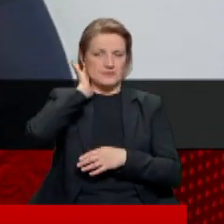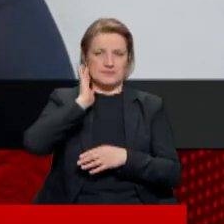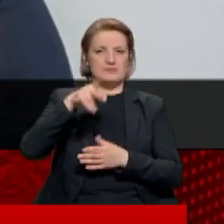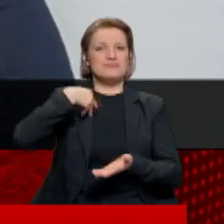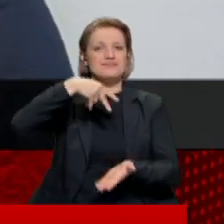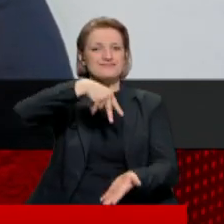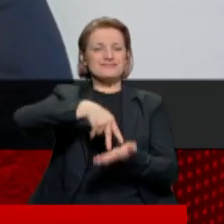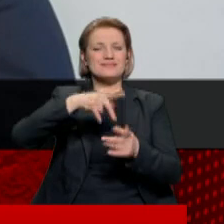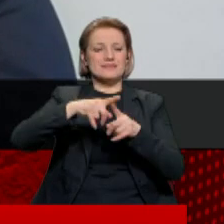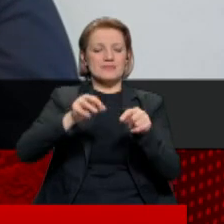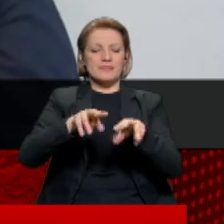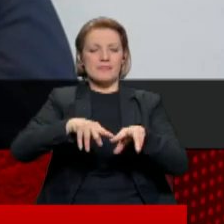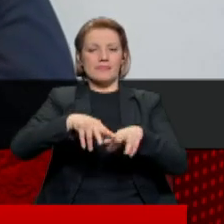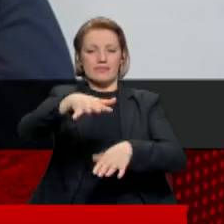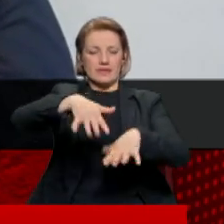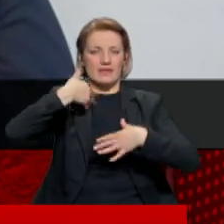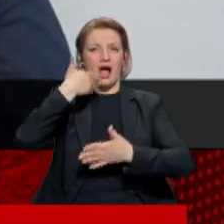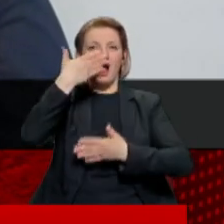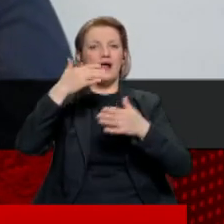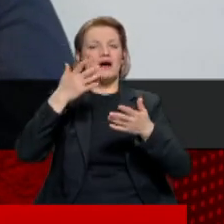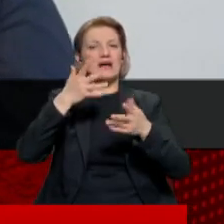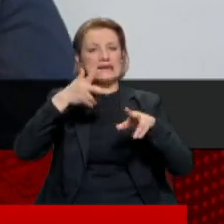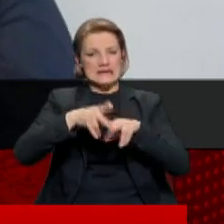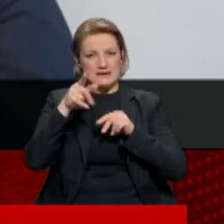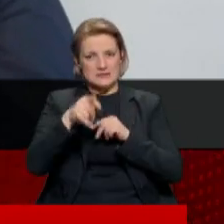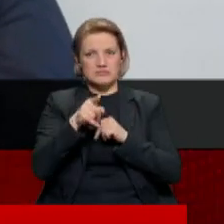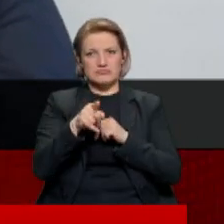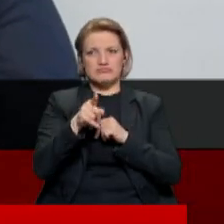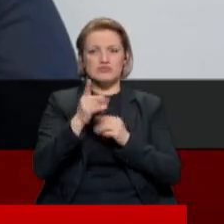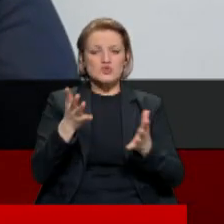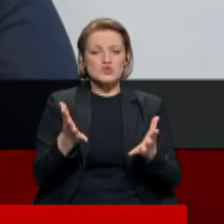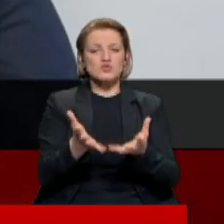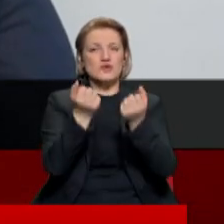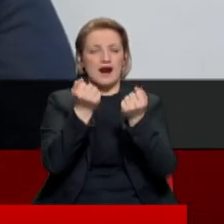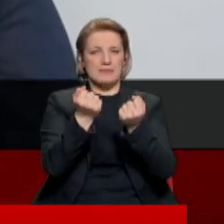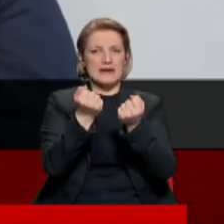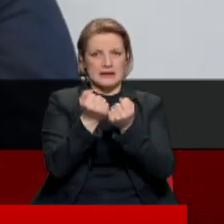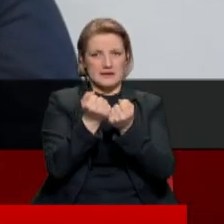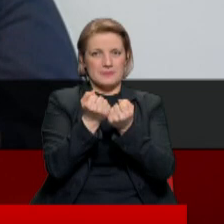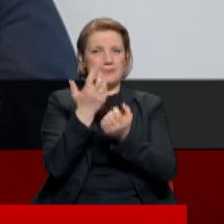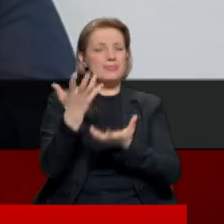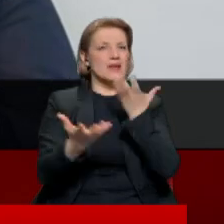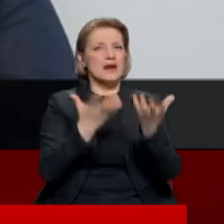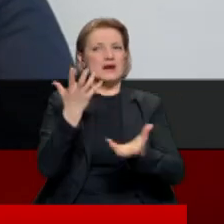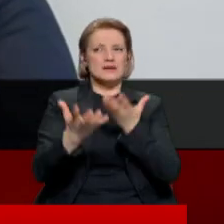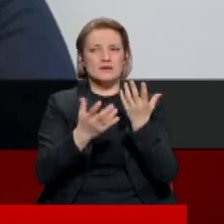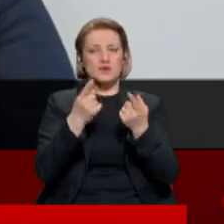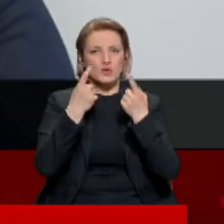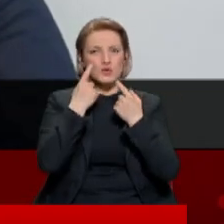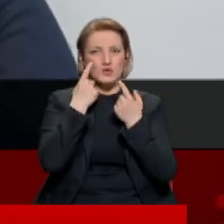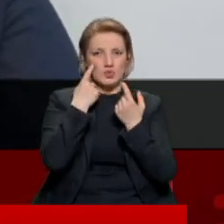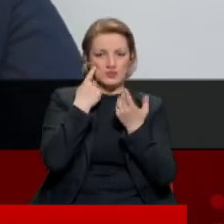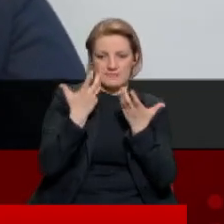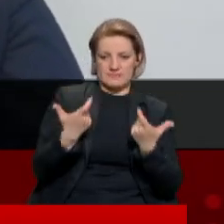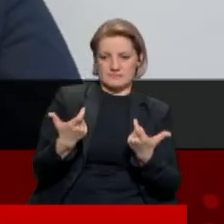bahsedemediğim şeylerden. Yani nihayetinde bu şeyin kurtarmayı kaynağının gözünde